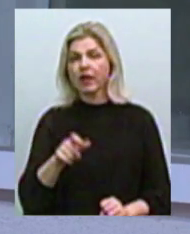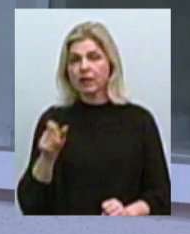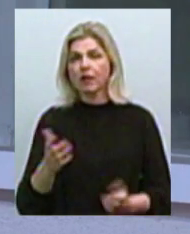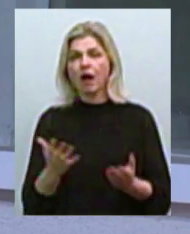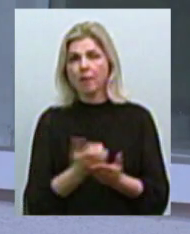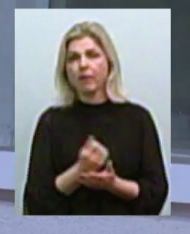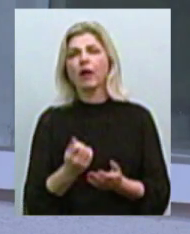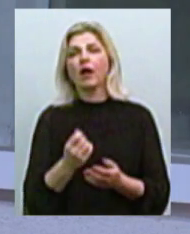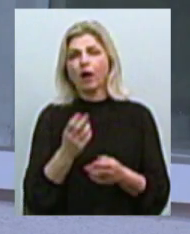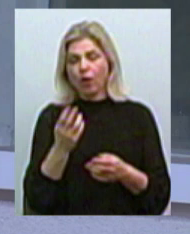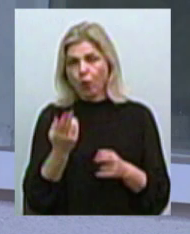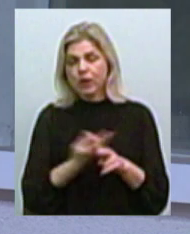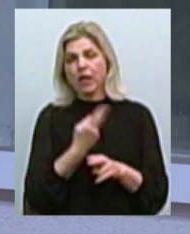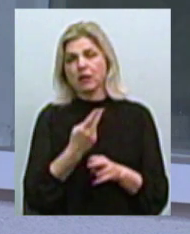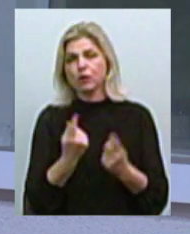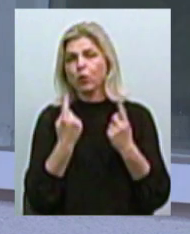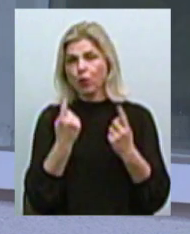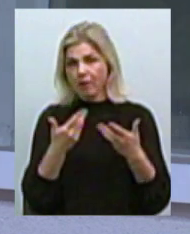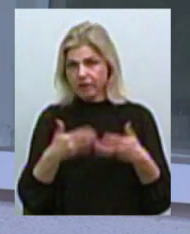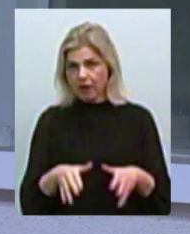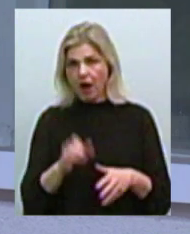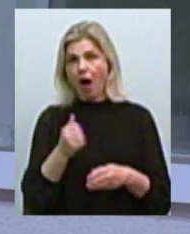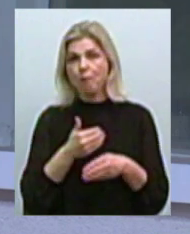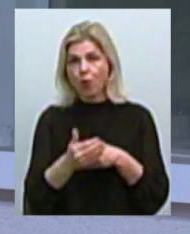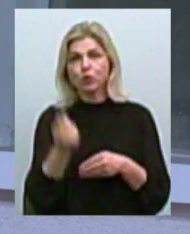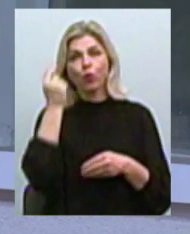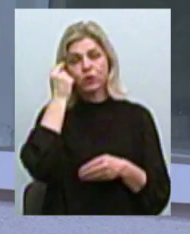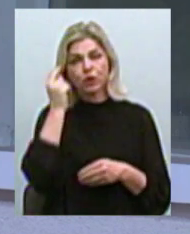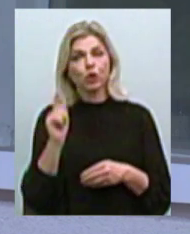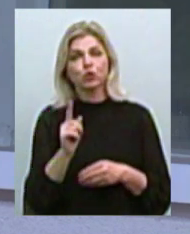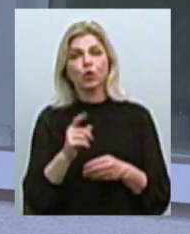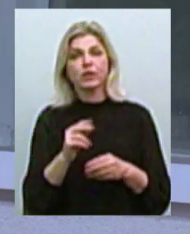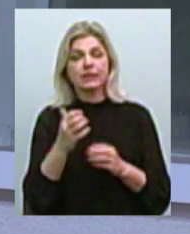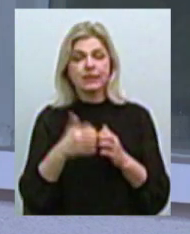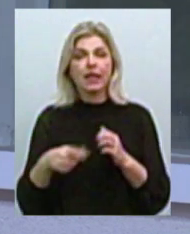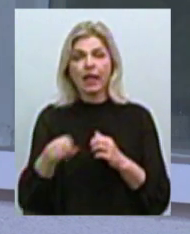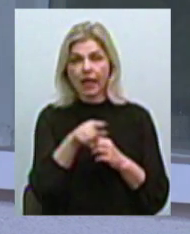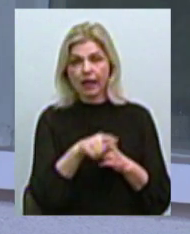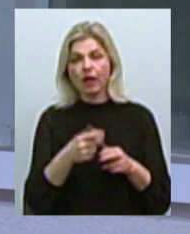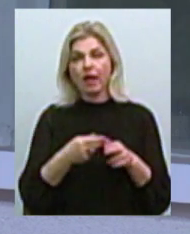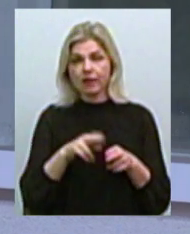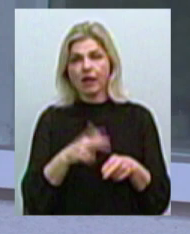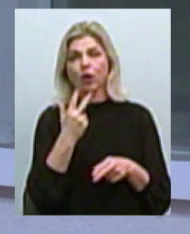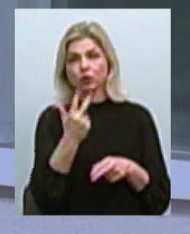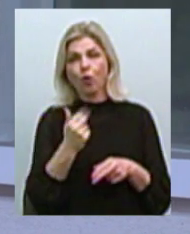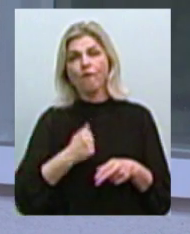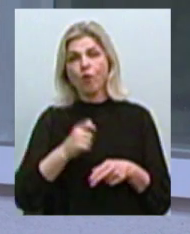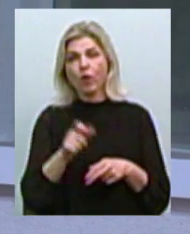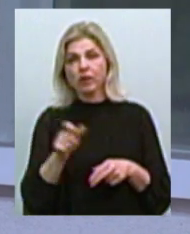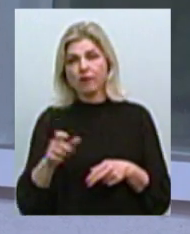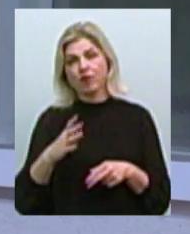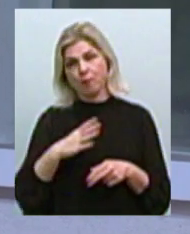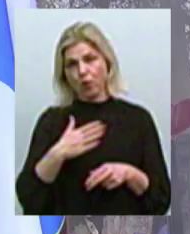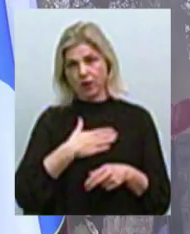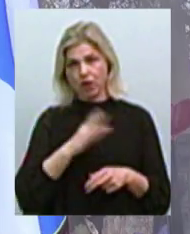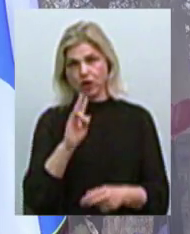значно більших втрат. А згодом ми узнали, що серед цих трьох воїнів був і